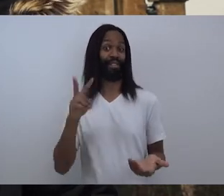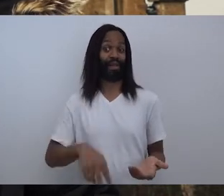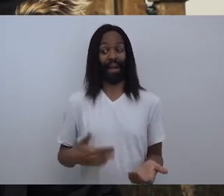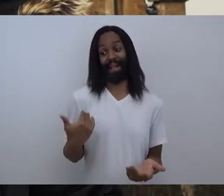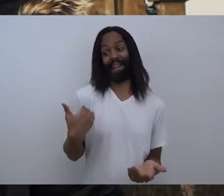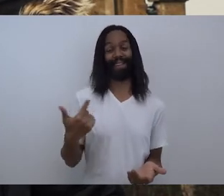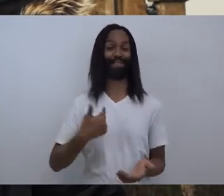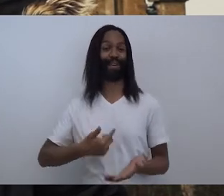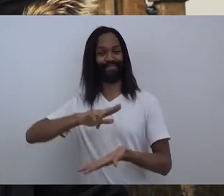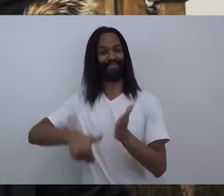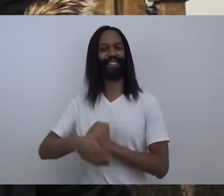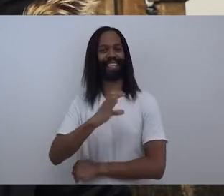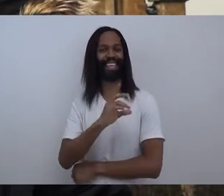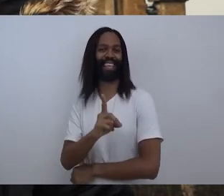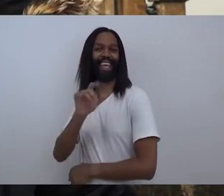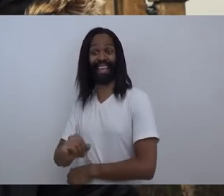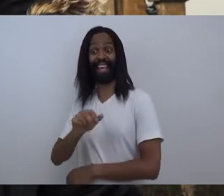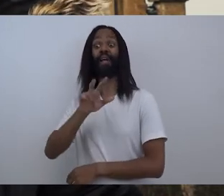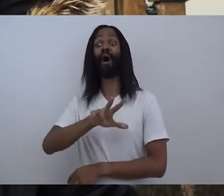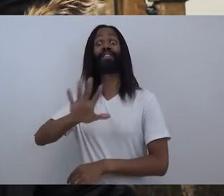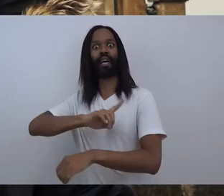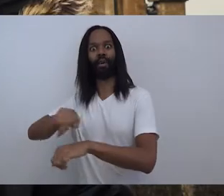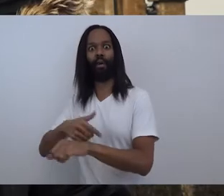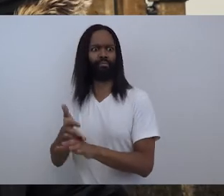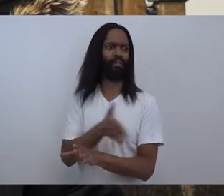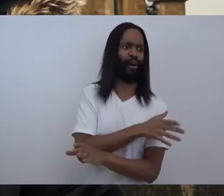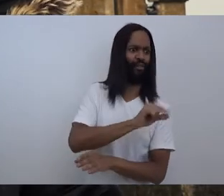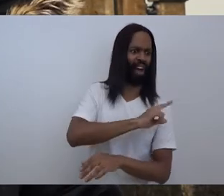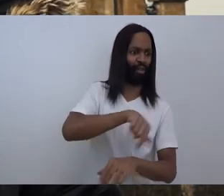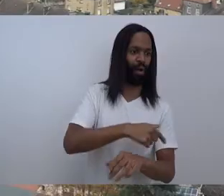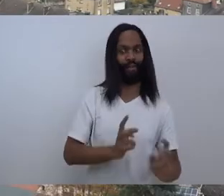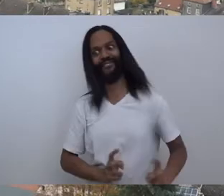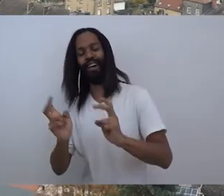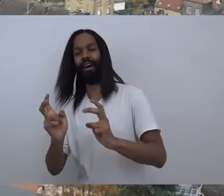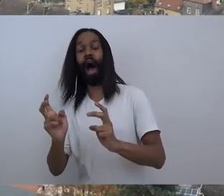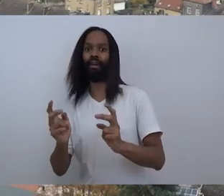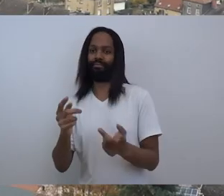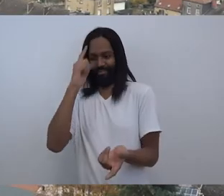donc un CDI pour un 35 heures et non pas un 20, ce n'est que bénéfice pour moi.